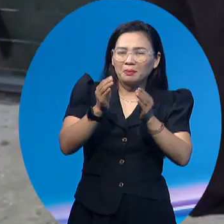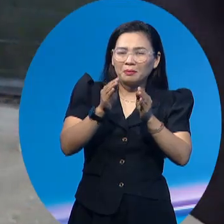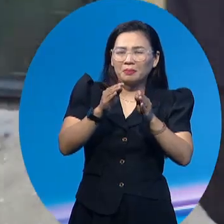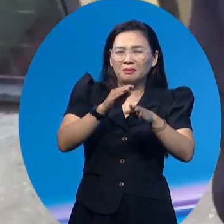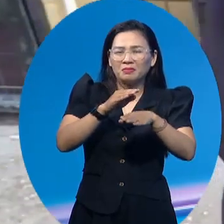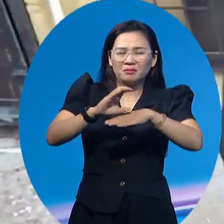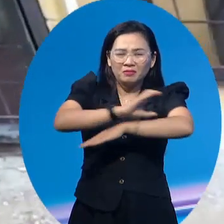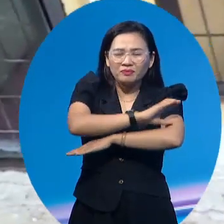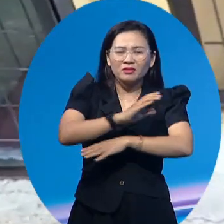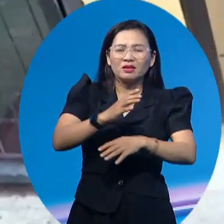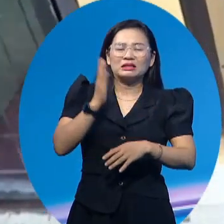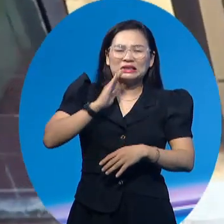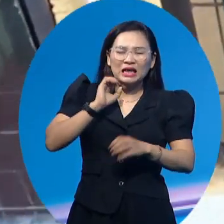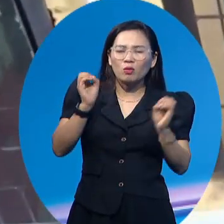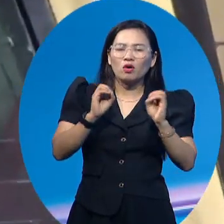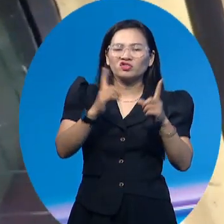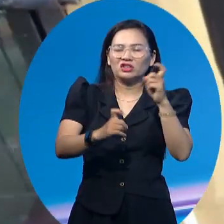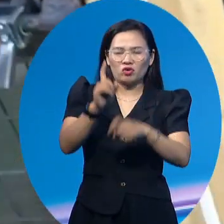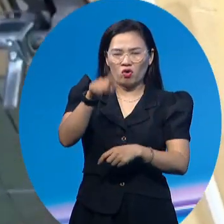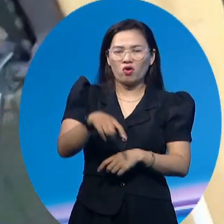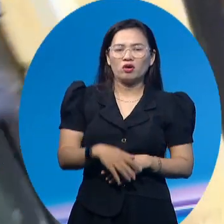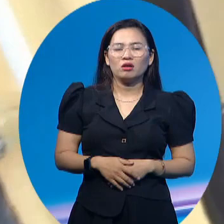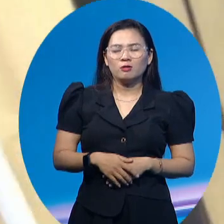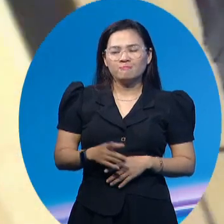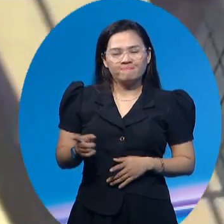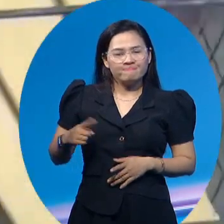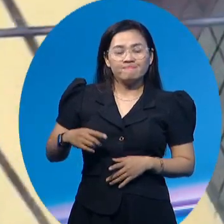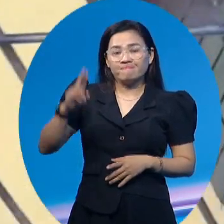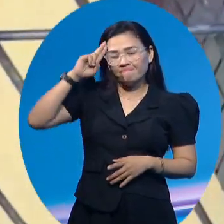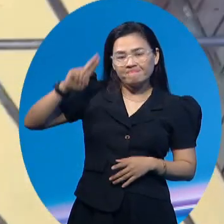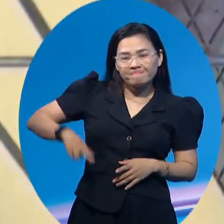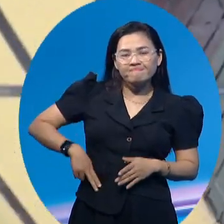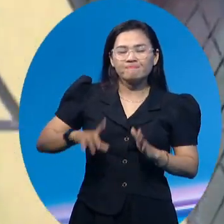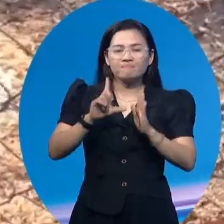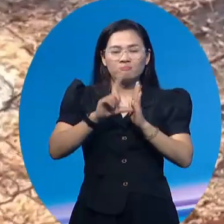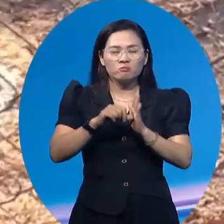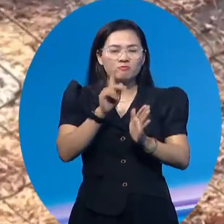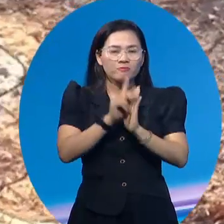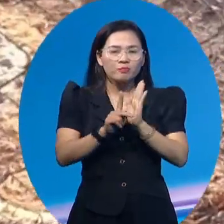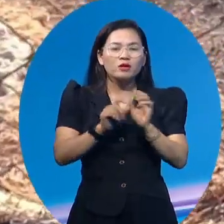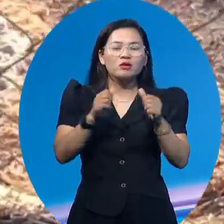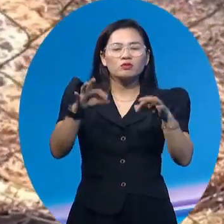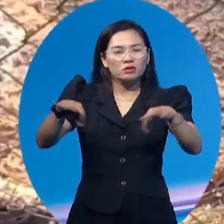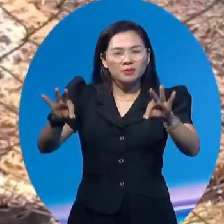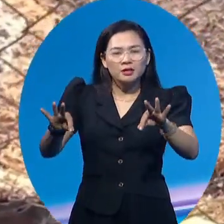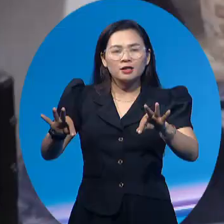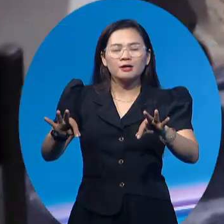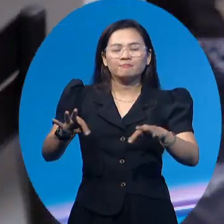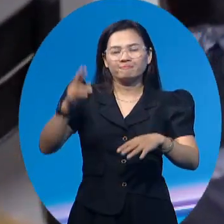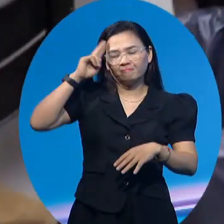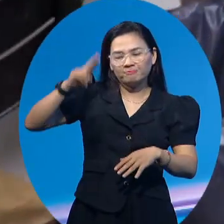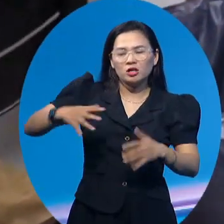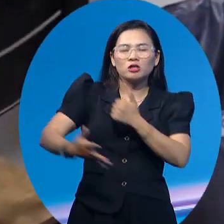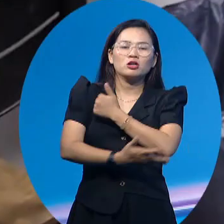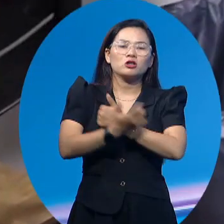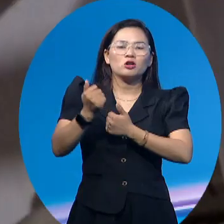sinh. Chiến dịch bắt đầu từ năm 2020 với sự phối hợp của nhiều lực lượng cảnh sát và cơ quan thực thi pháp luật ở Tây Ban Nha. Cảnh sát cho biết 13